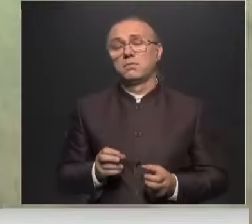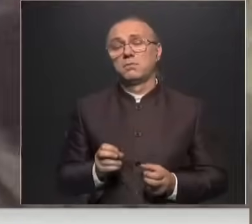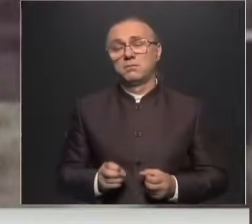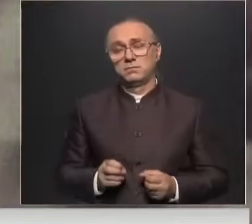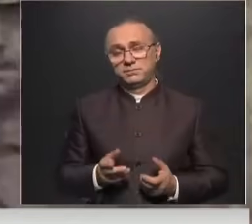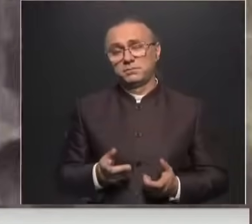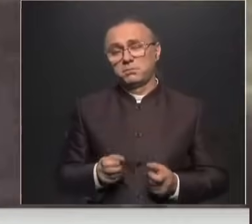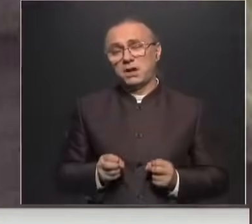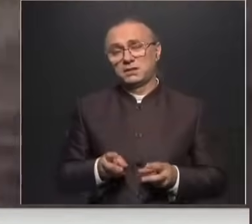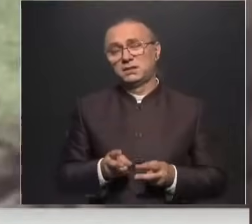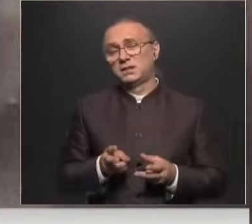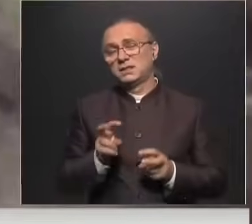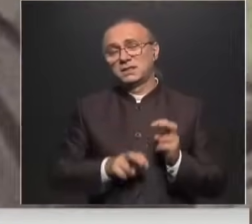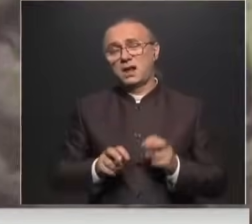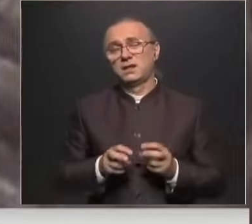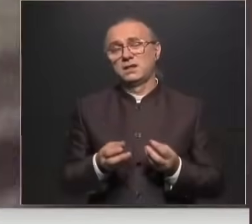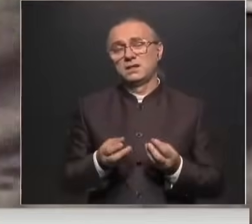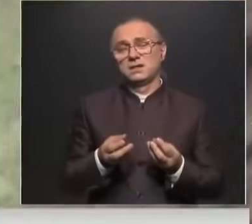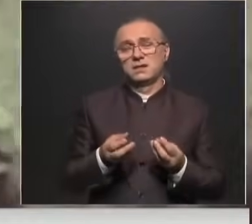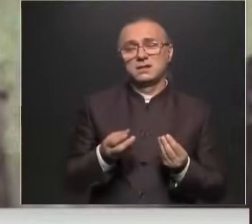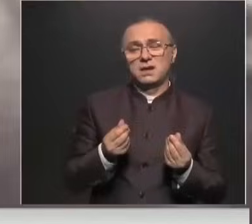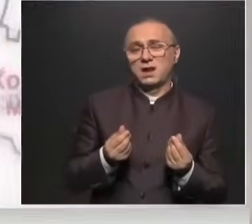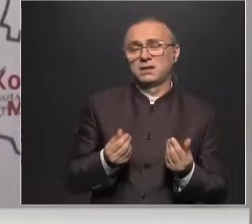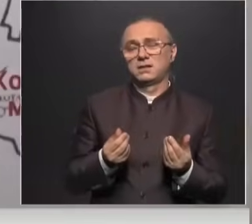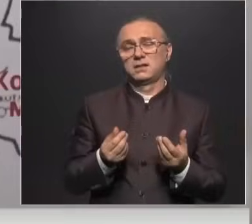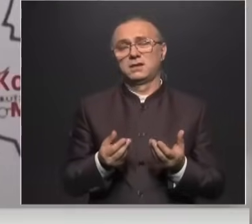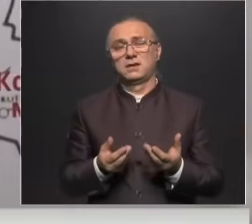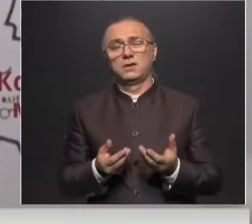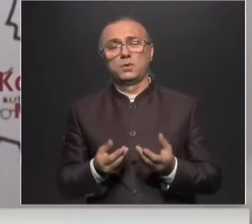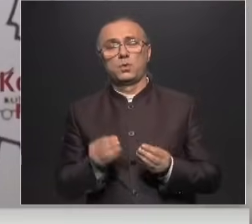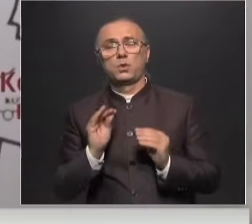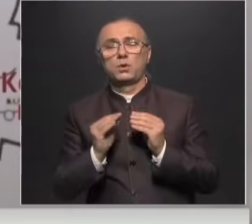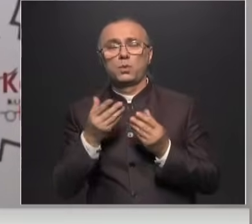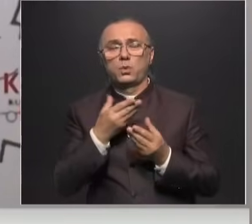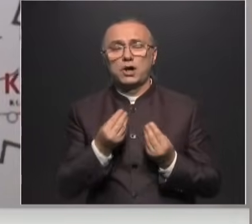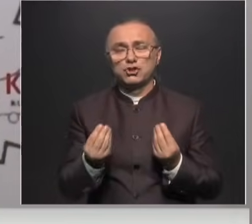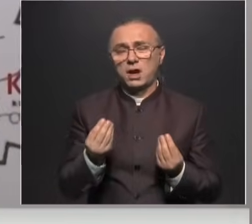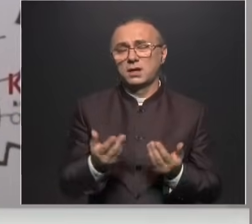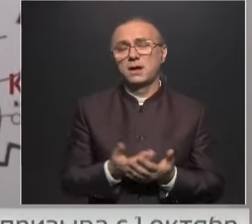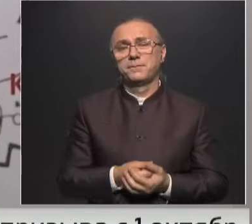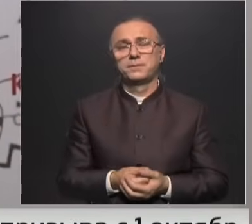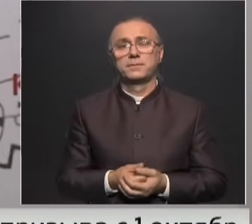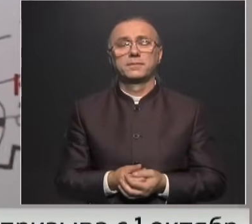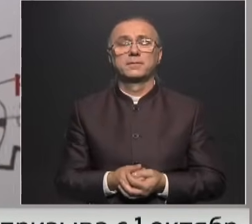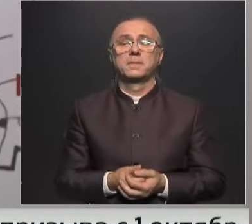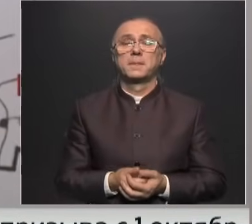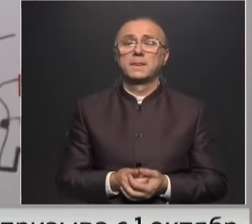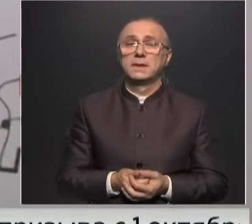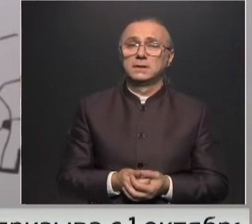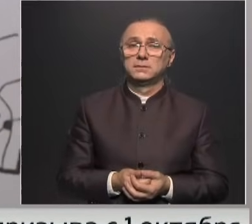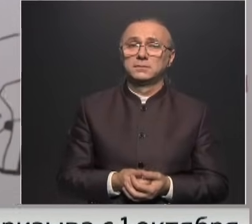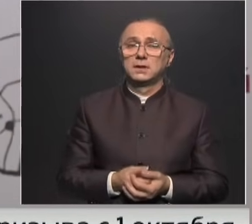и украшения, пожертвованные мирянами на церковь. Интерес захватчиков Николо-Коряжемского монастыря